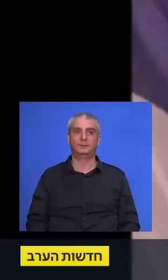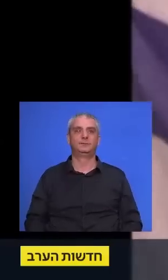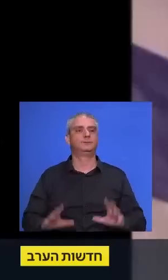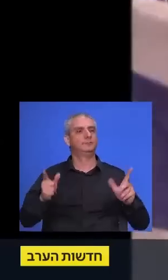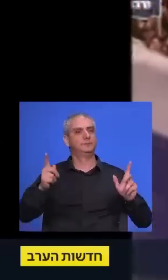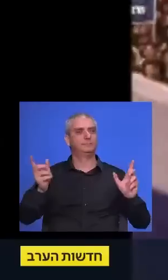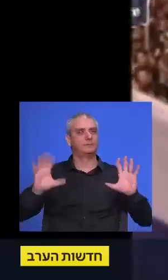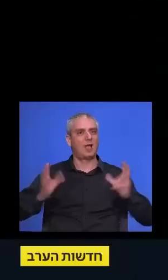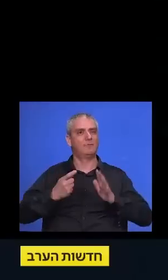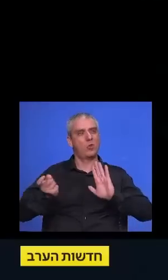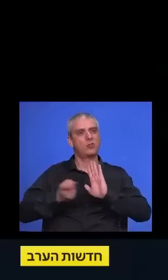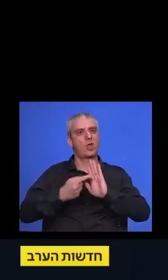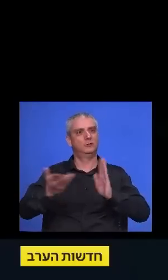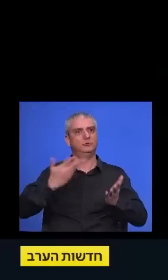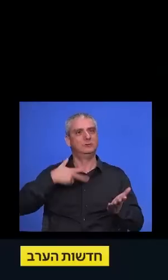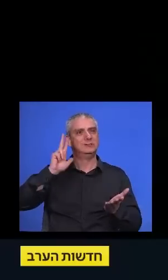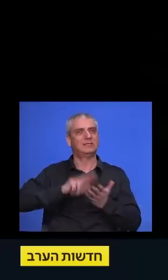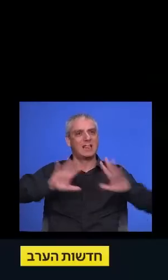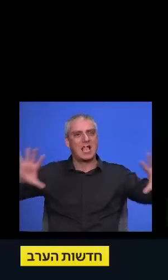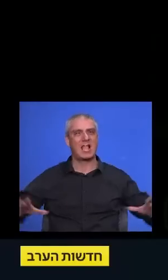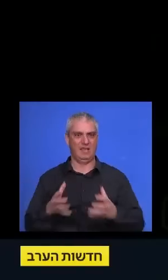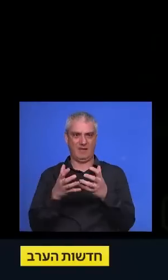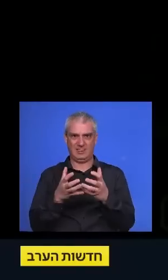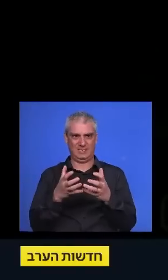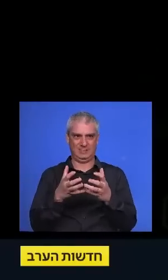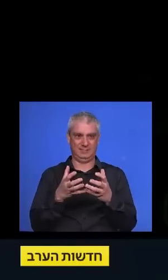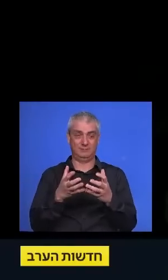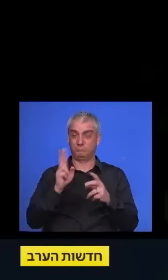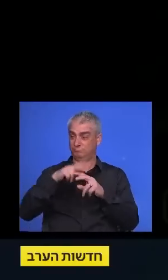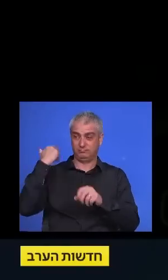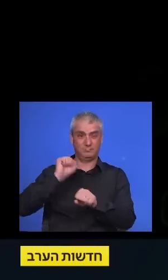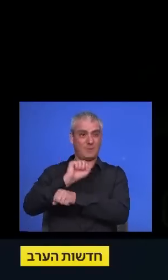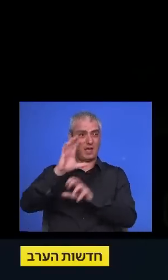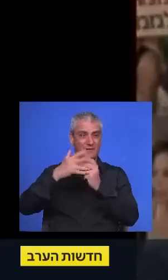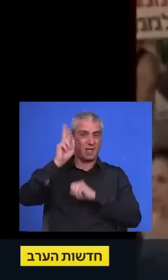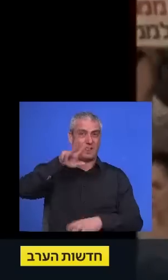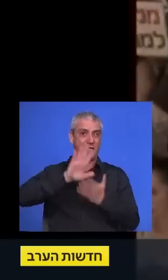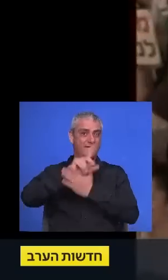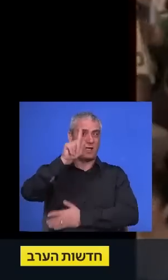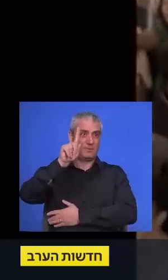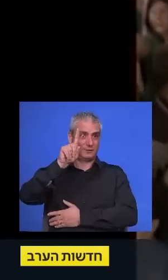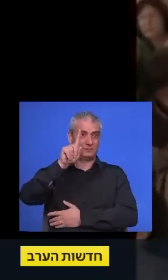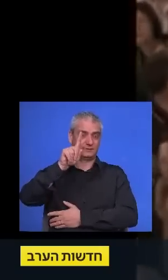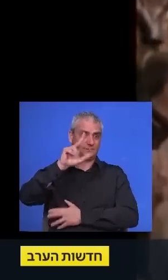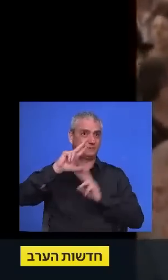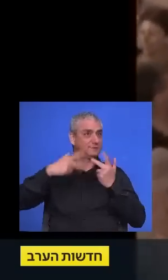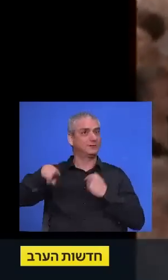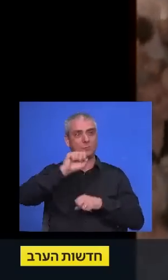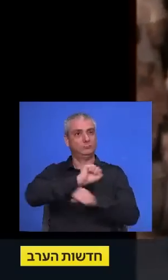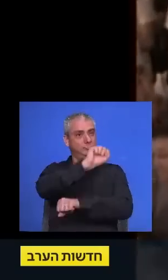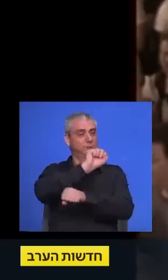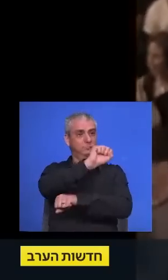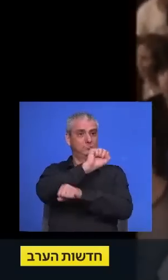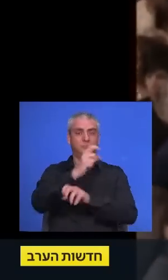העם דורש צדק חברתי! אחרי המחאה החברתית של 2011, בעצם כשהציבור יצא